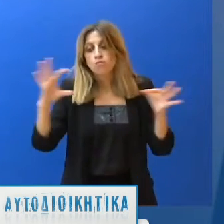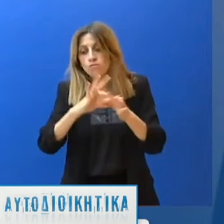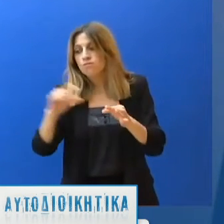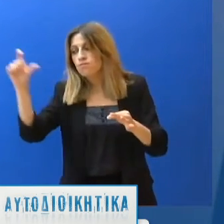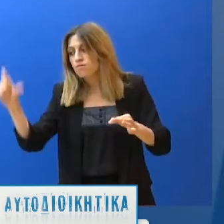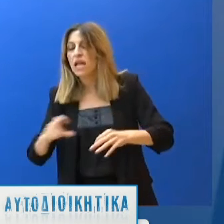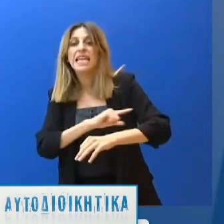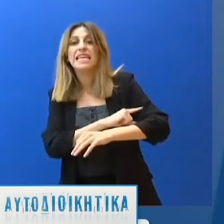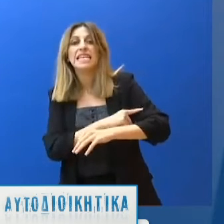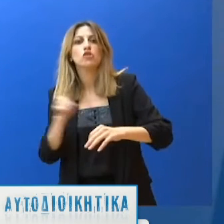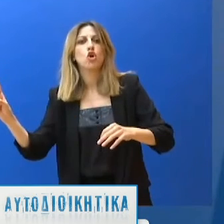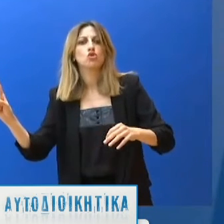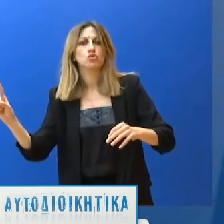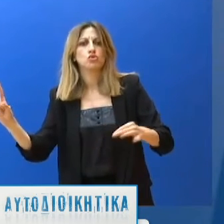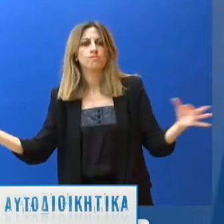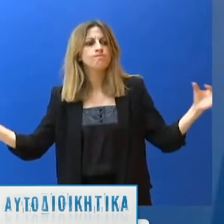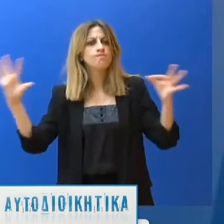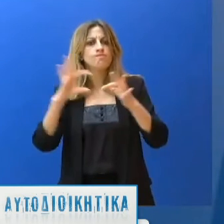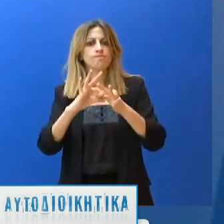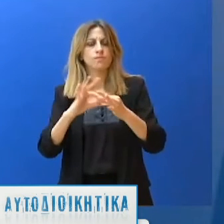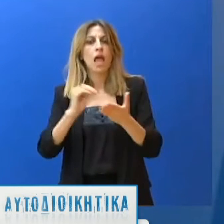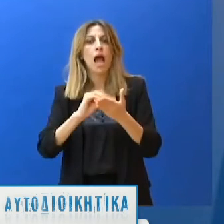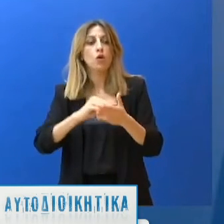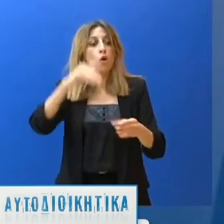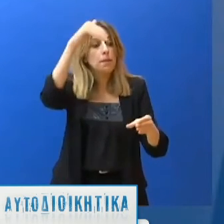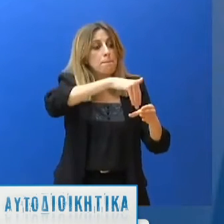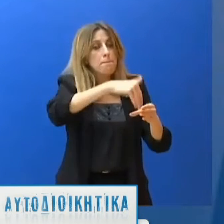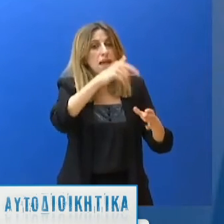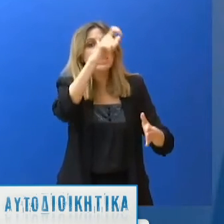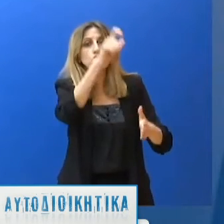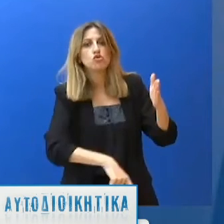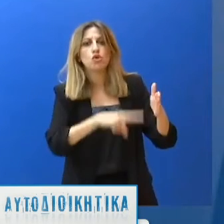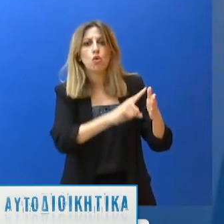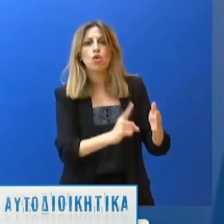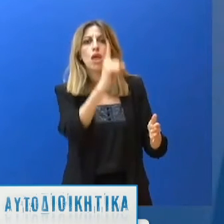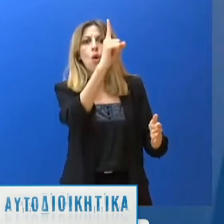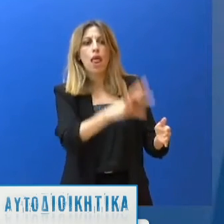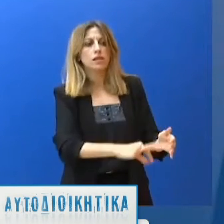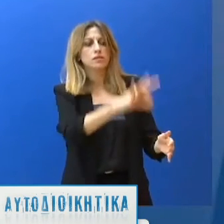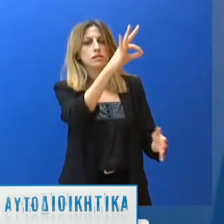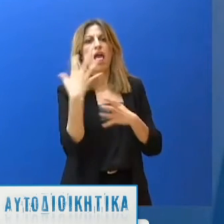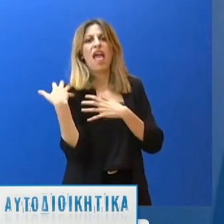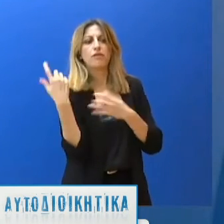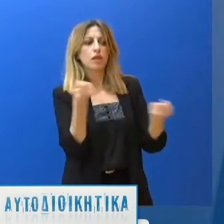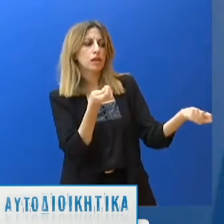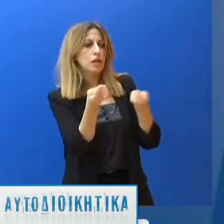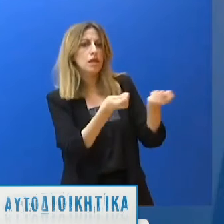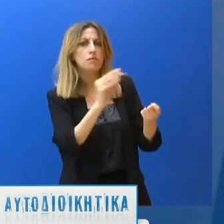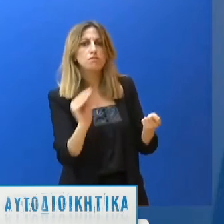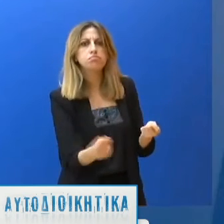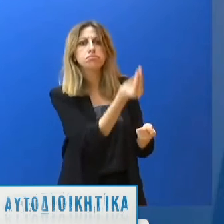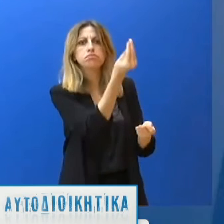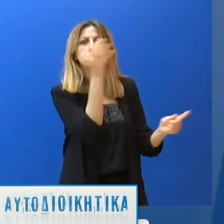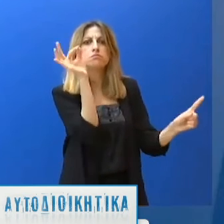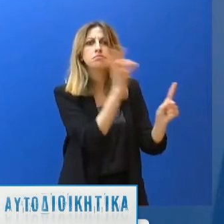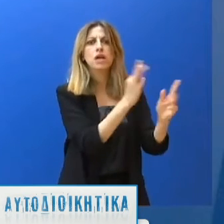αξιολόγησης. Αντιστοίχως, ορίζεται συντονιστής από το κατάλημα για την διαχείριση περιπτώσεων κρουσμάτων. Για την